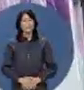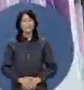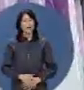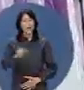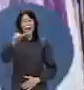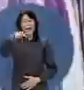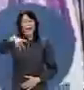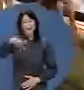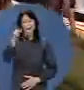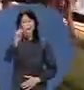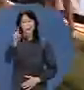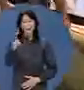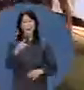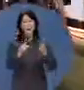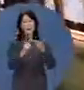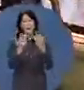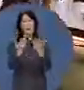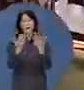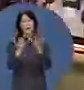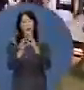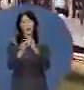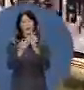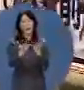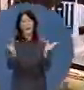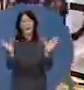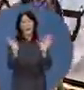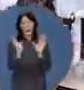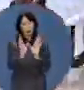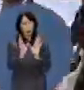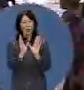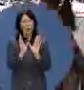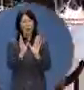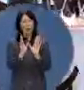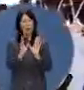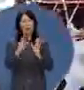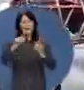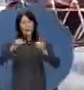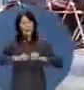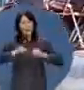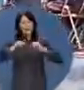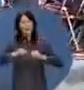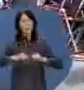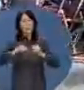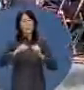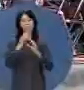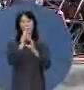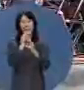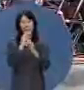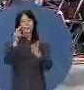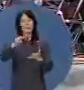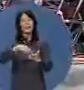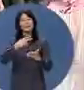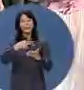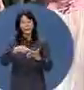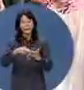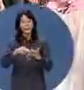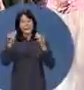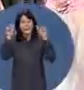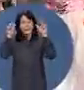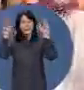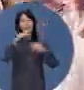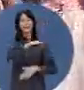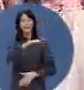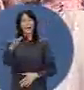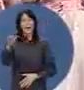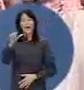飛鳥の小学校ブラスバンドの息の合った元気いっぱいの演奏とダンス、そして鹿の台